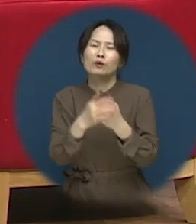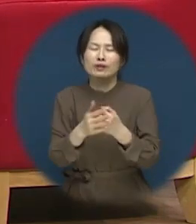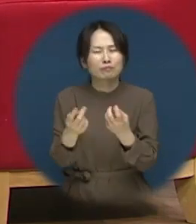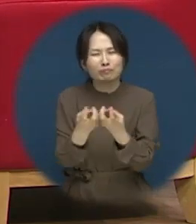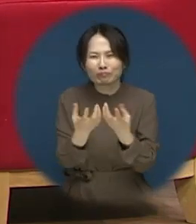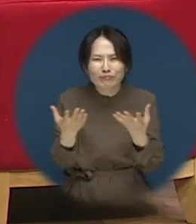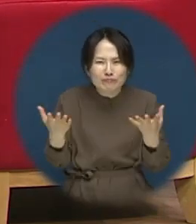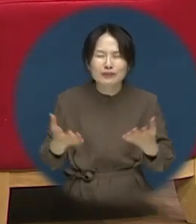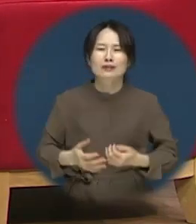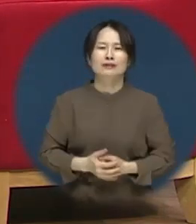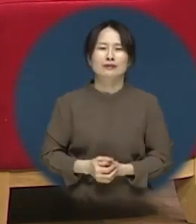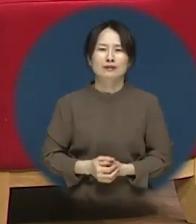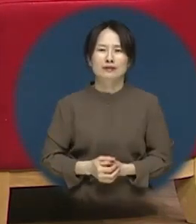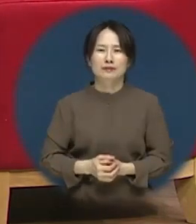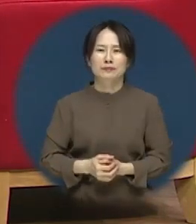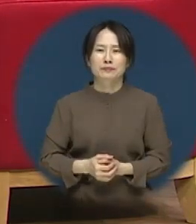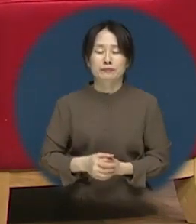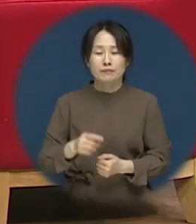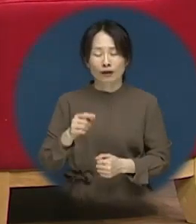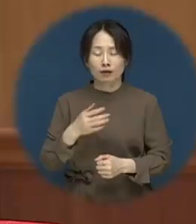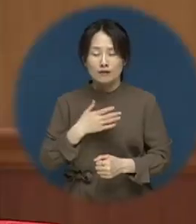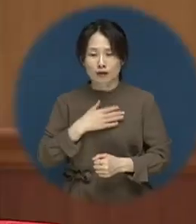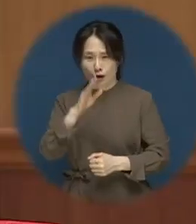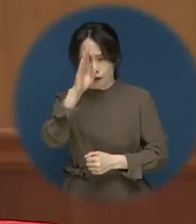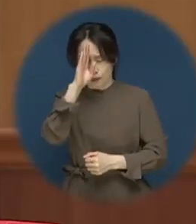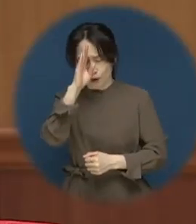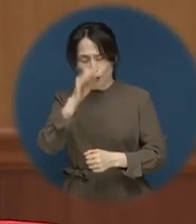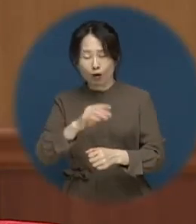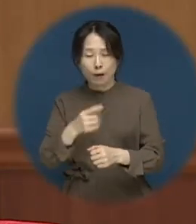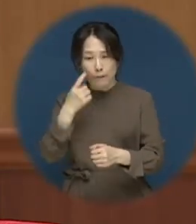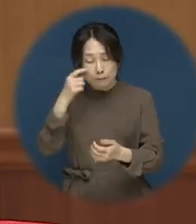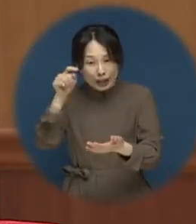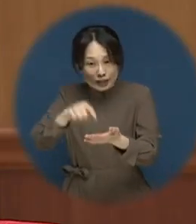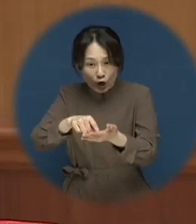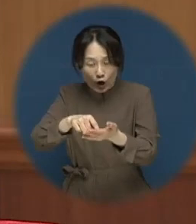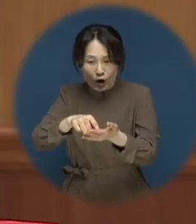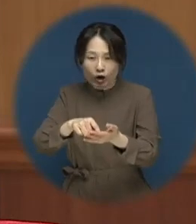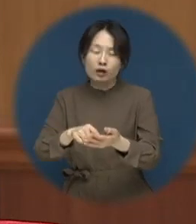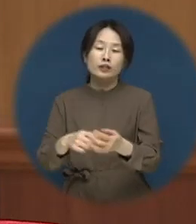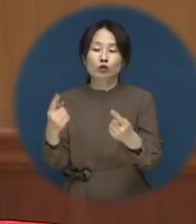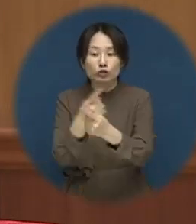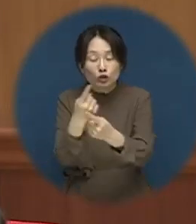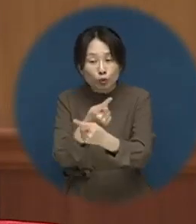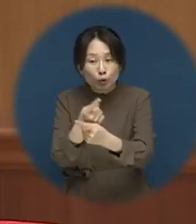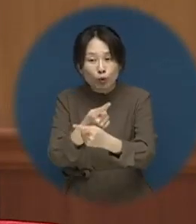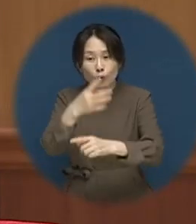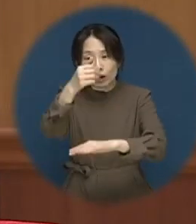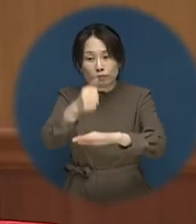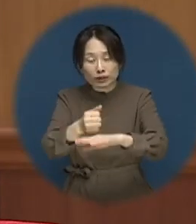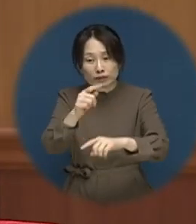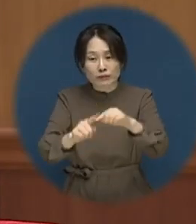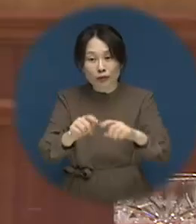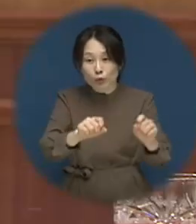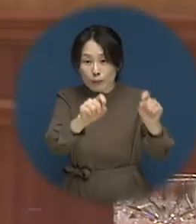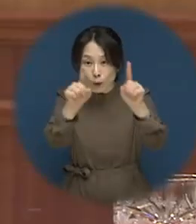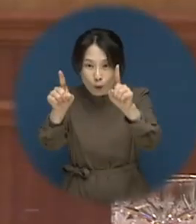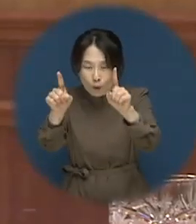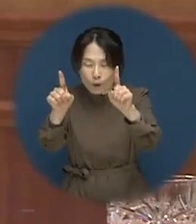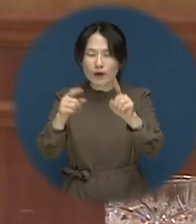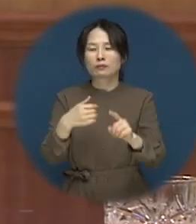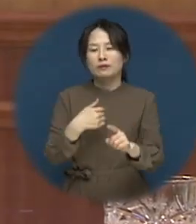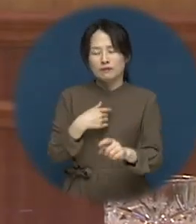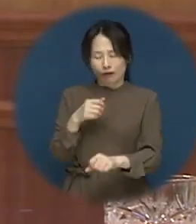처방을 하실 그렇죠, 거 아니에요? 그렇죠. 처방해서 그 나무가 살면 진단이 잘 된 거고 이제 그렇지 않으면 진단이 잘 못 됐다고 보는 거죠. 그러니까